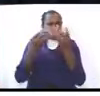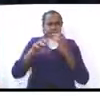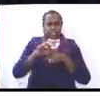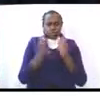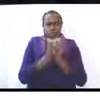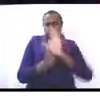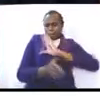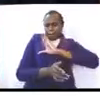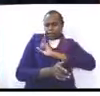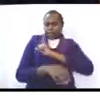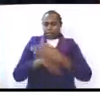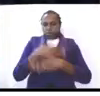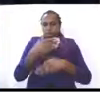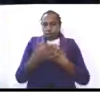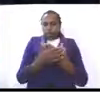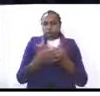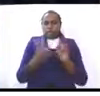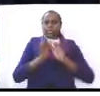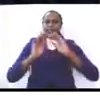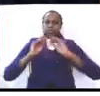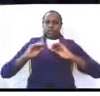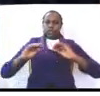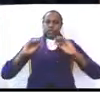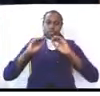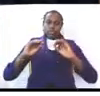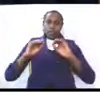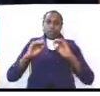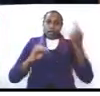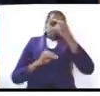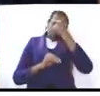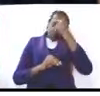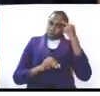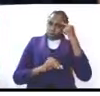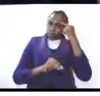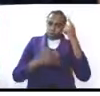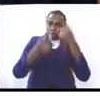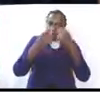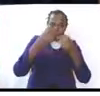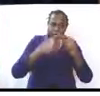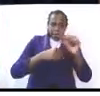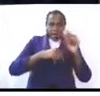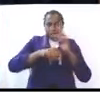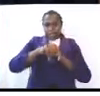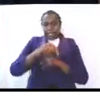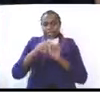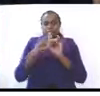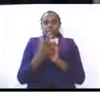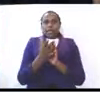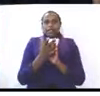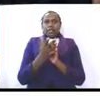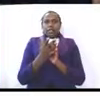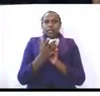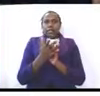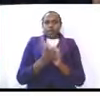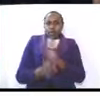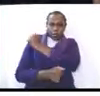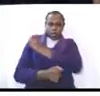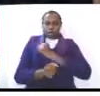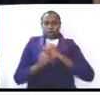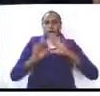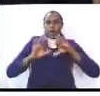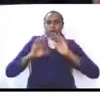ufumilivu wote na mafundisho. Maana utakuja wakati watakapo yakataa